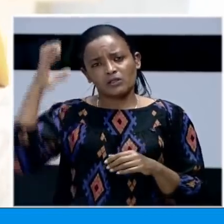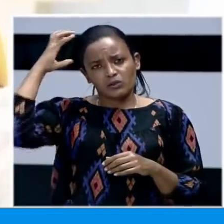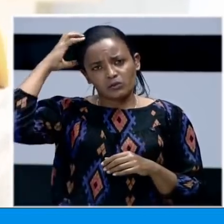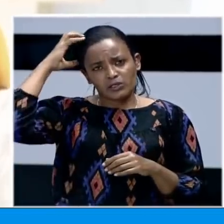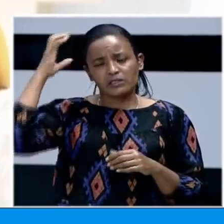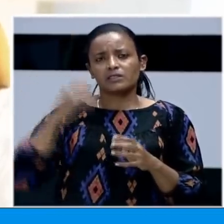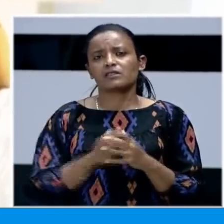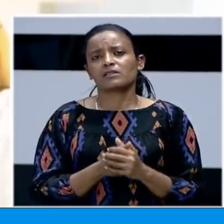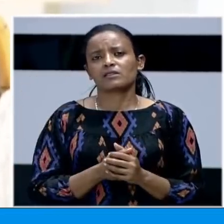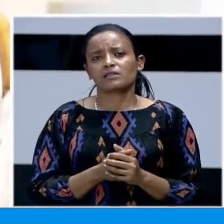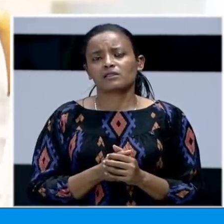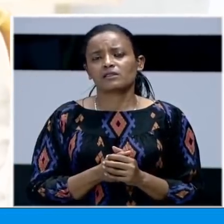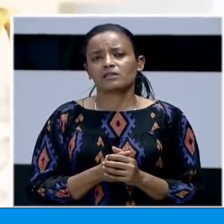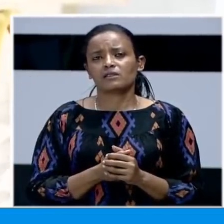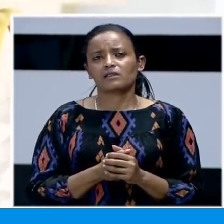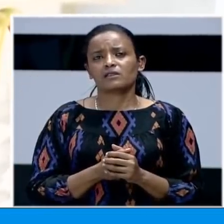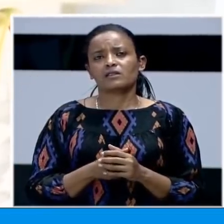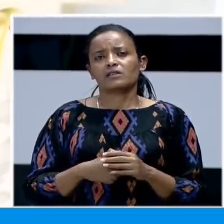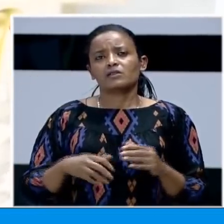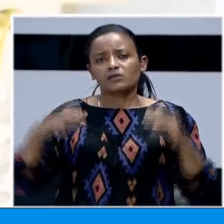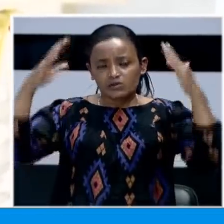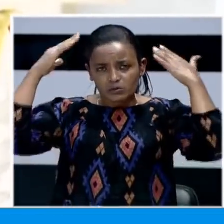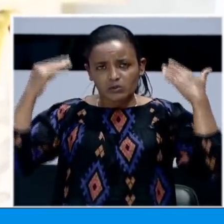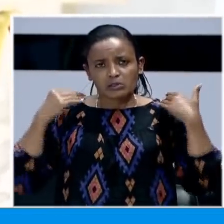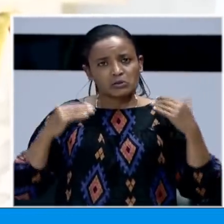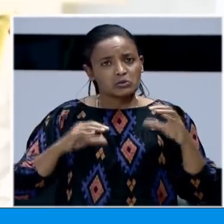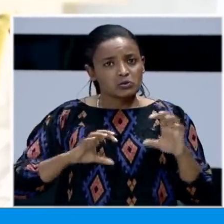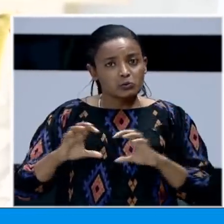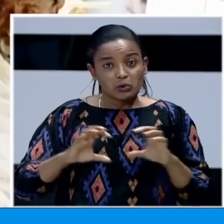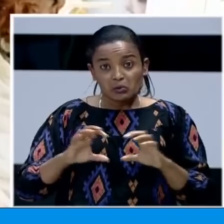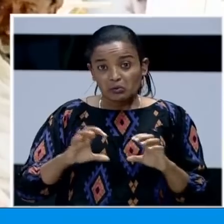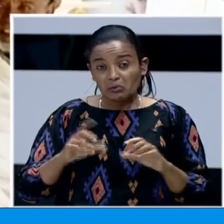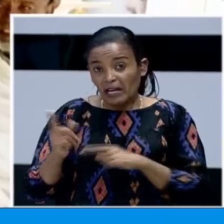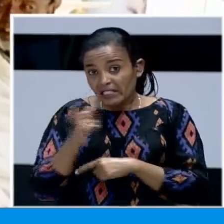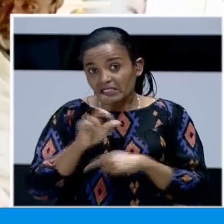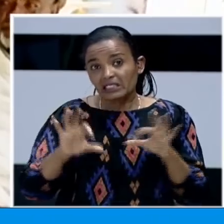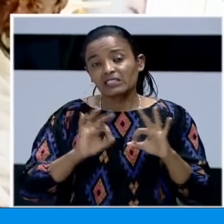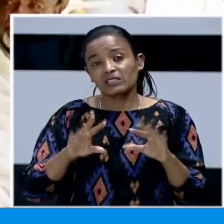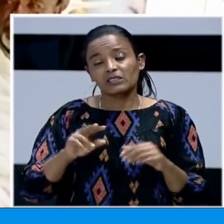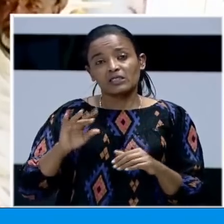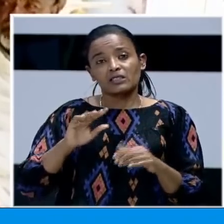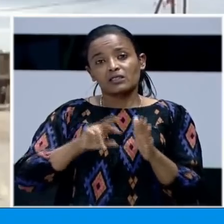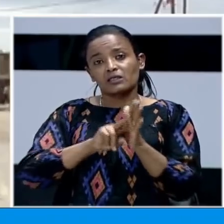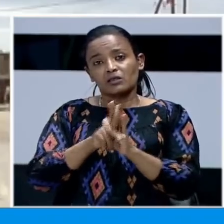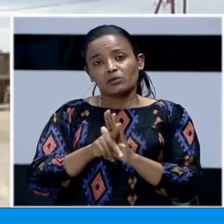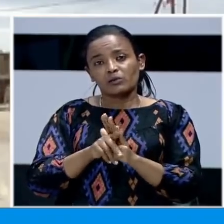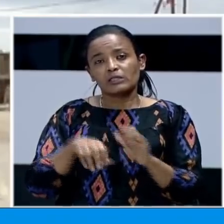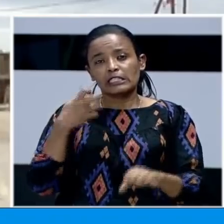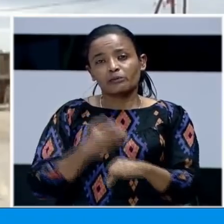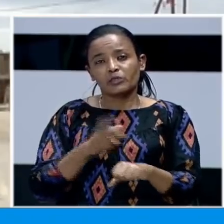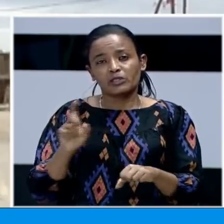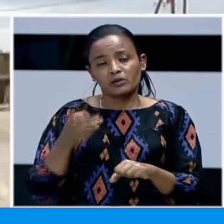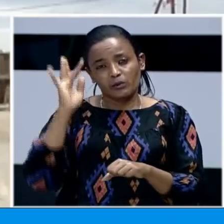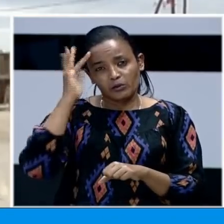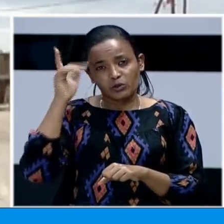عني مر على قبرهم على تغيس عن عدم تغنيس حمام فيروس كورونا نمان نم زي فلي خبيد حمام